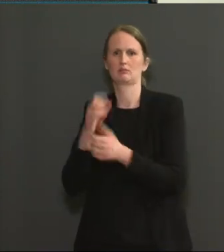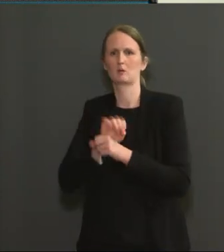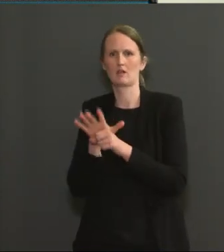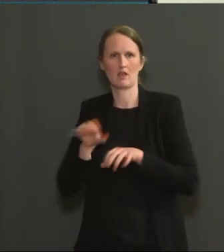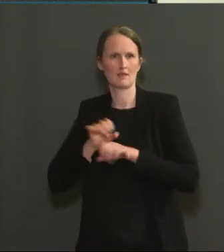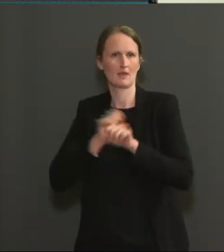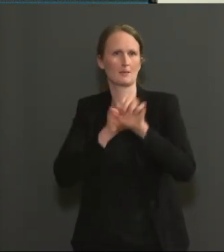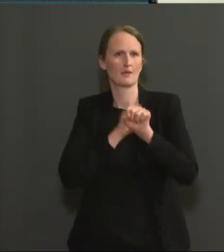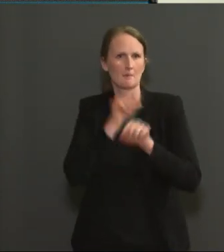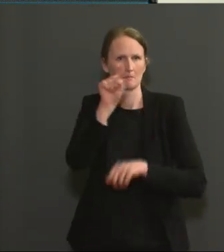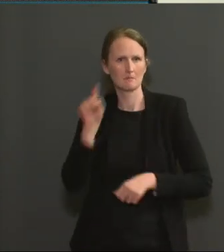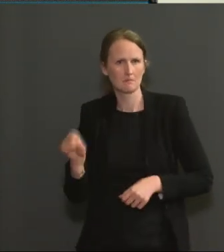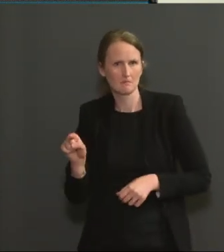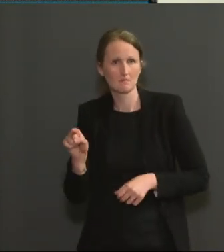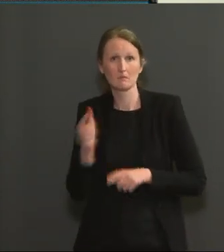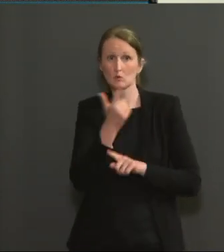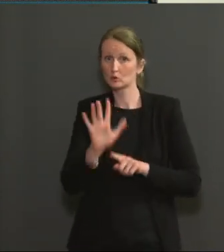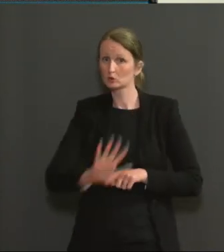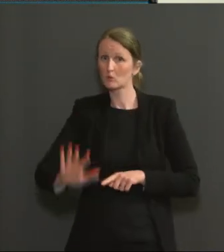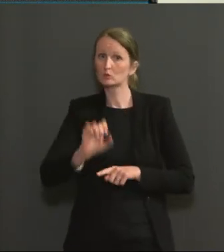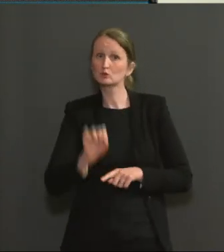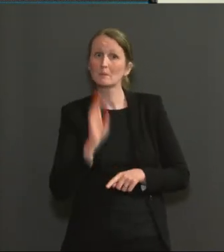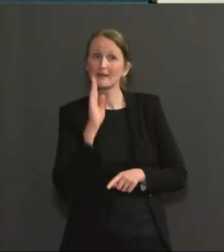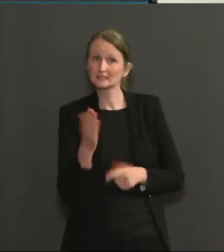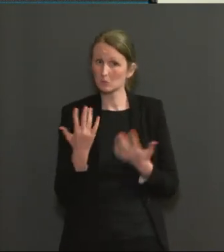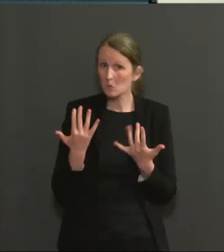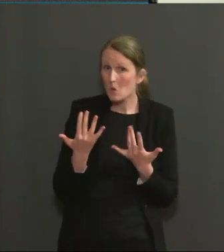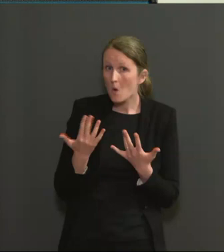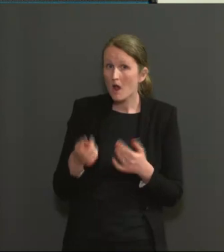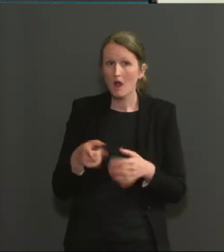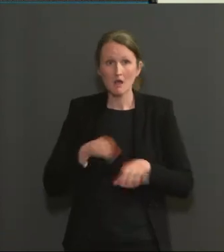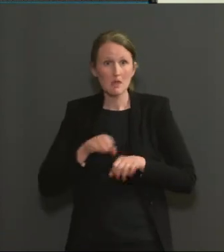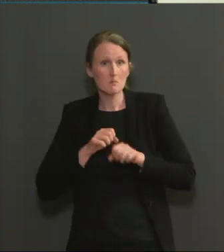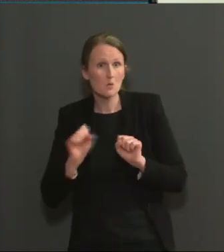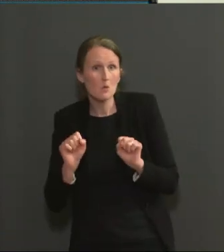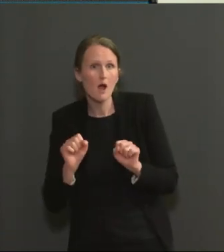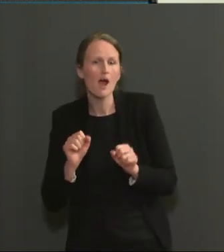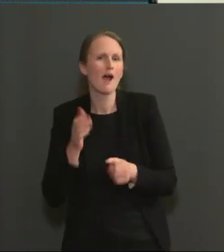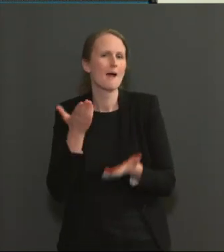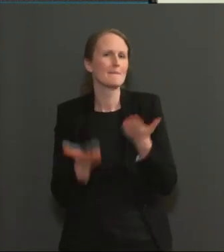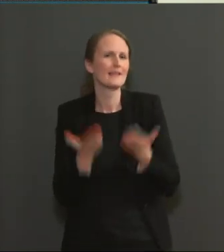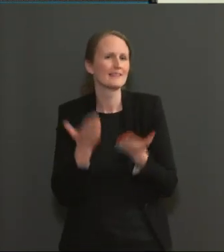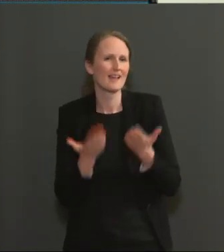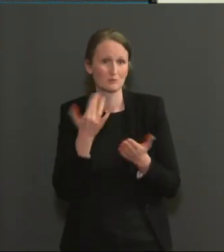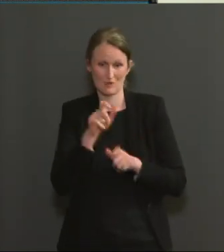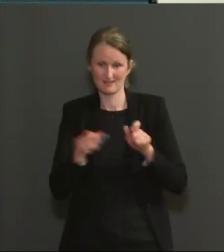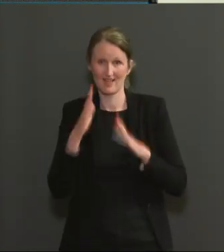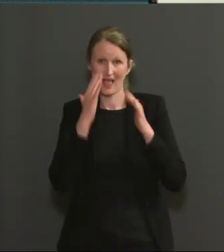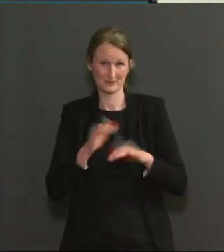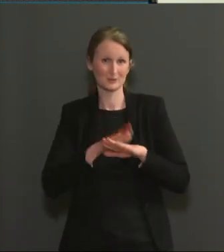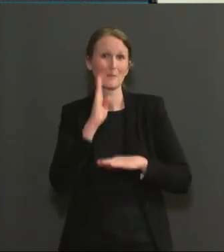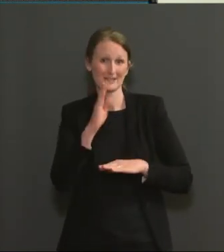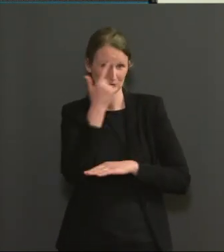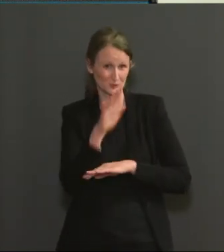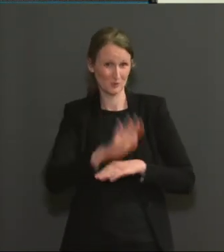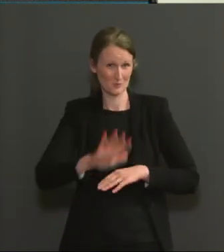peut-être par les contacts extrêmement fréquents vous savez qu'il y a plus de 30000 Belges qui font des aller-retour entre le Luxembourg et la Belgique pour leur